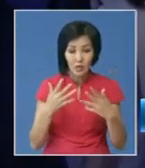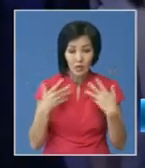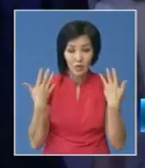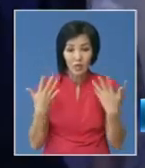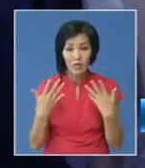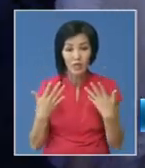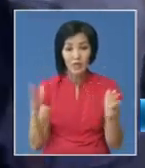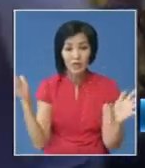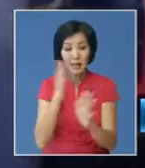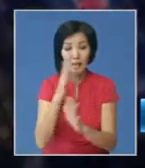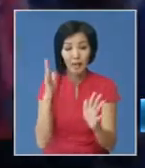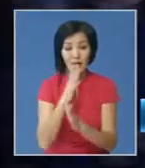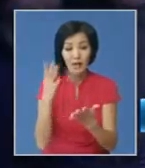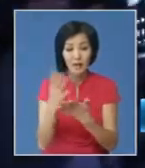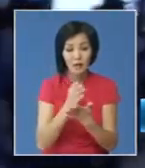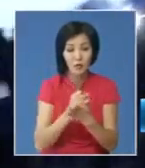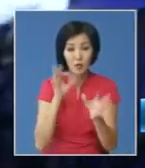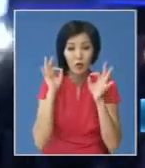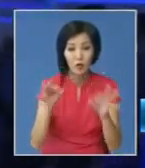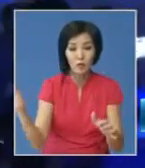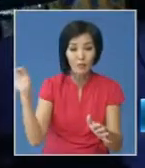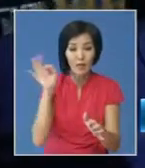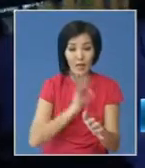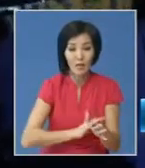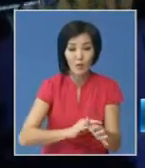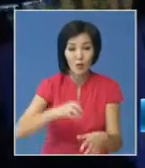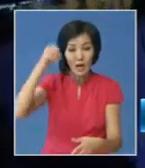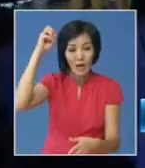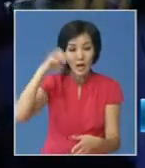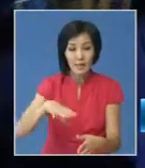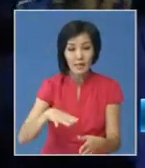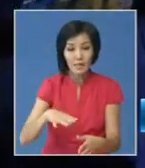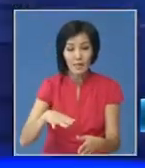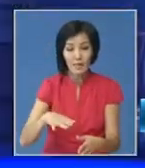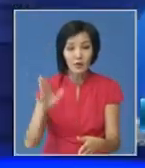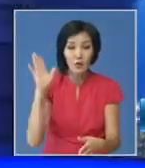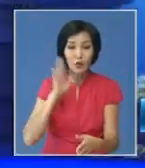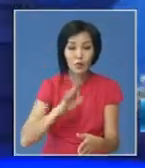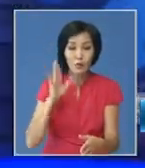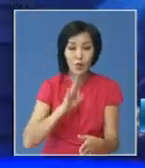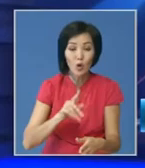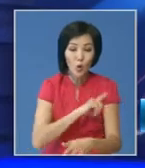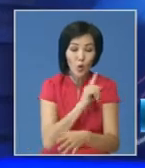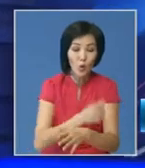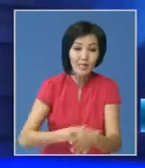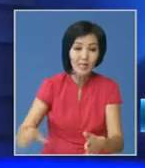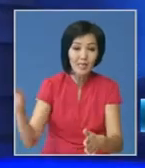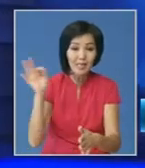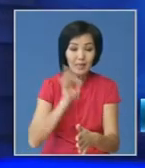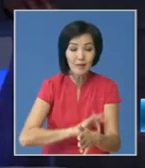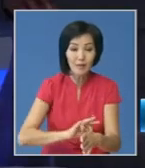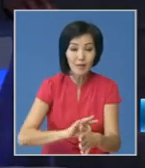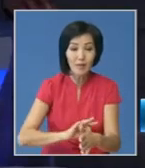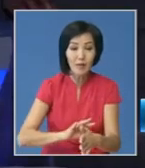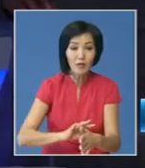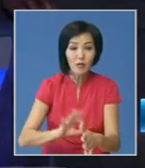пайдалану мәселесі көтерілсе, нағыз атом мұз жарғыш кемесінің макеті арқылы су қуатын тиімді іске асыру идеясы айтылады.